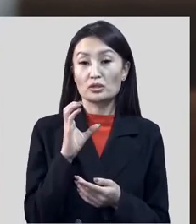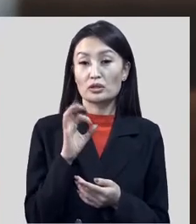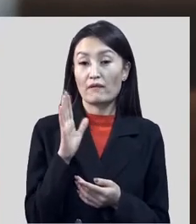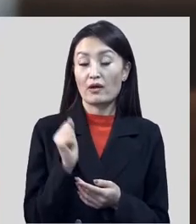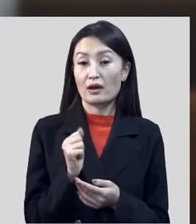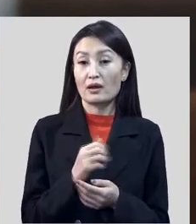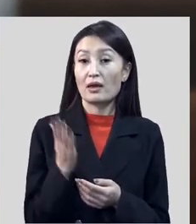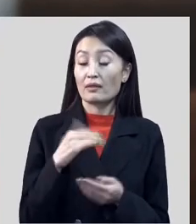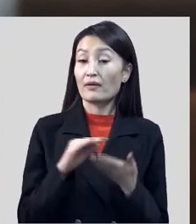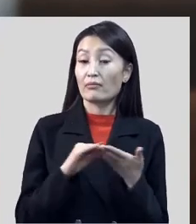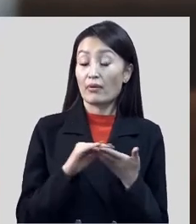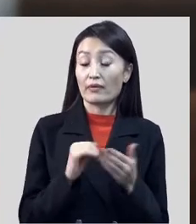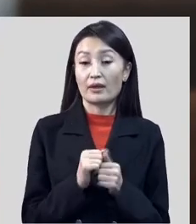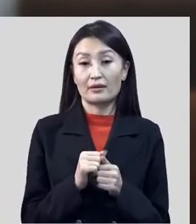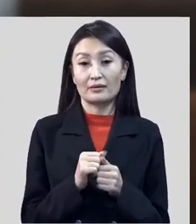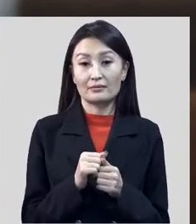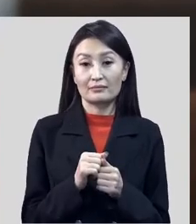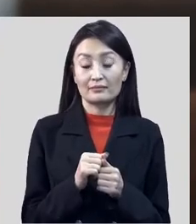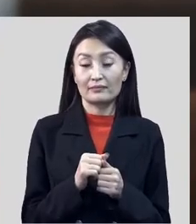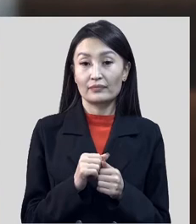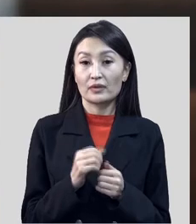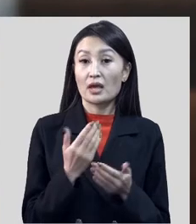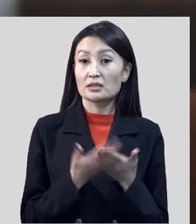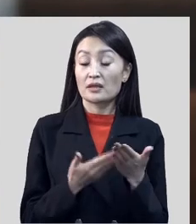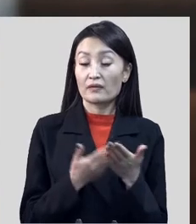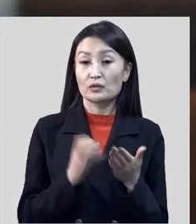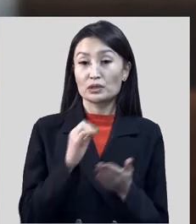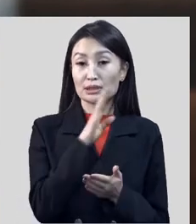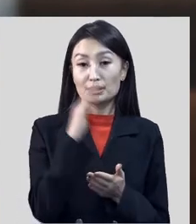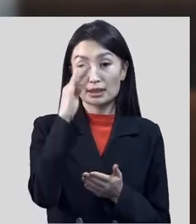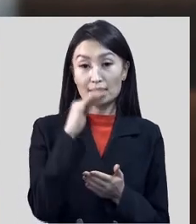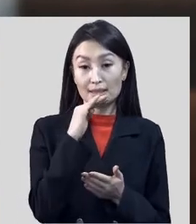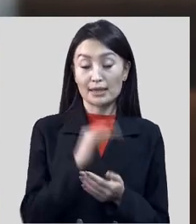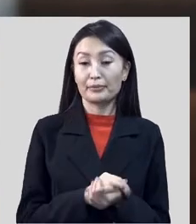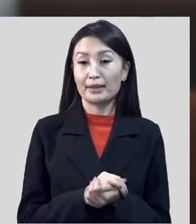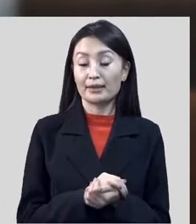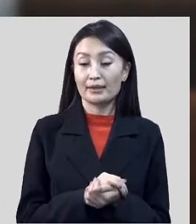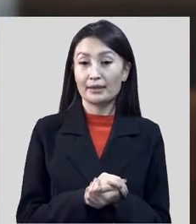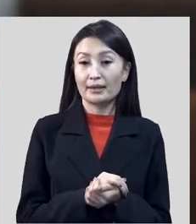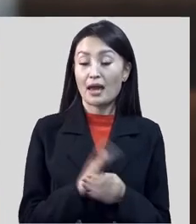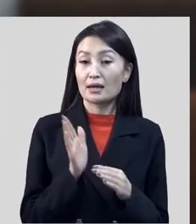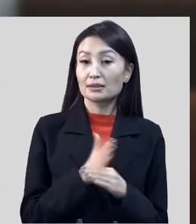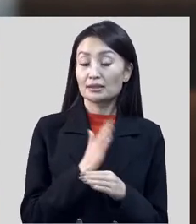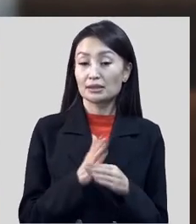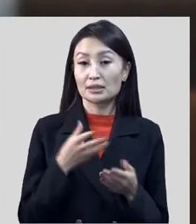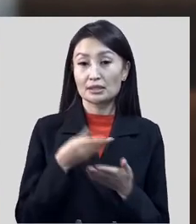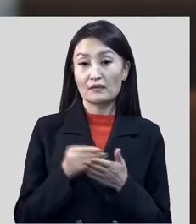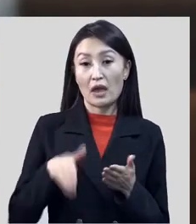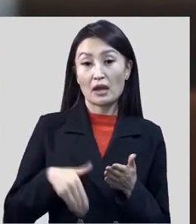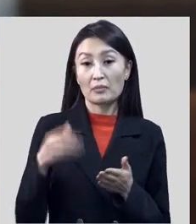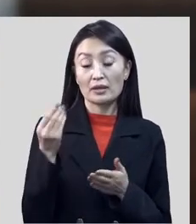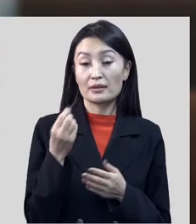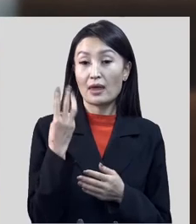давайте повторить советуйтесь с родителями разделите свои карманные деньги